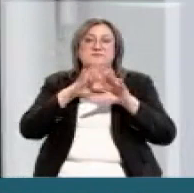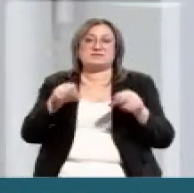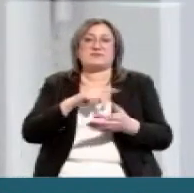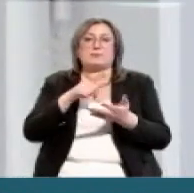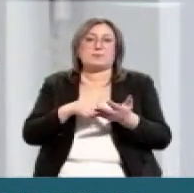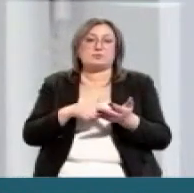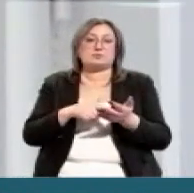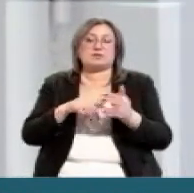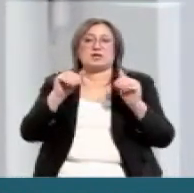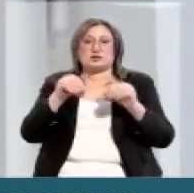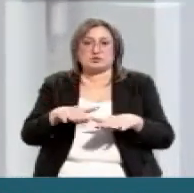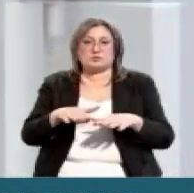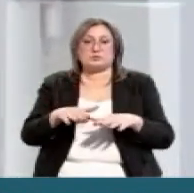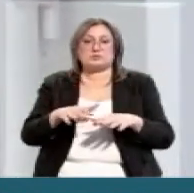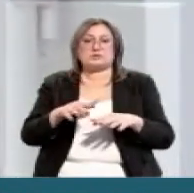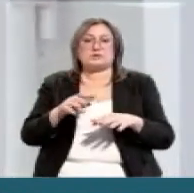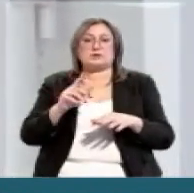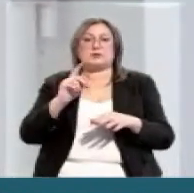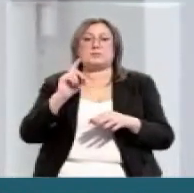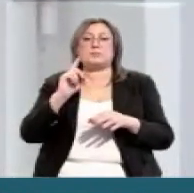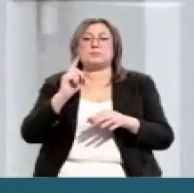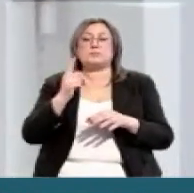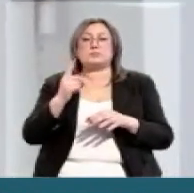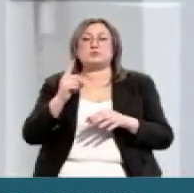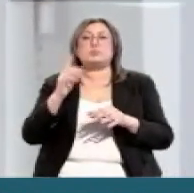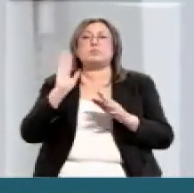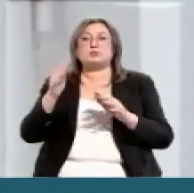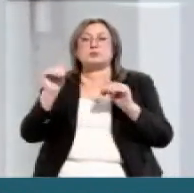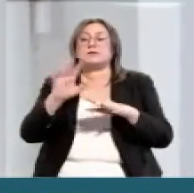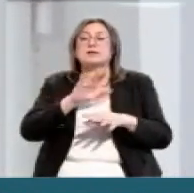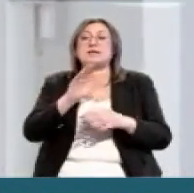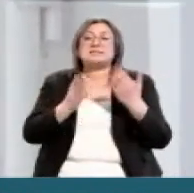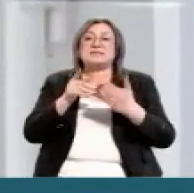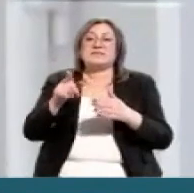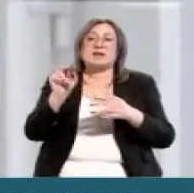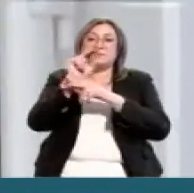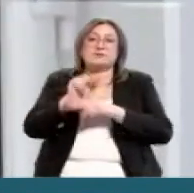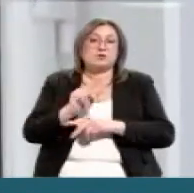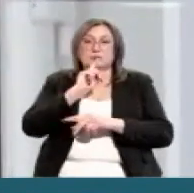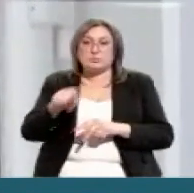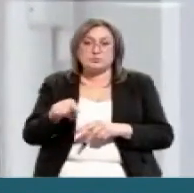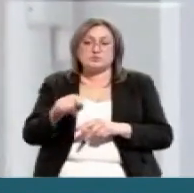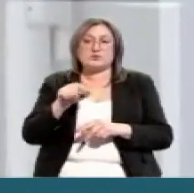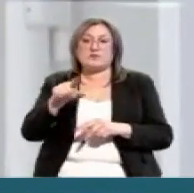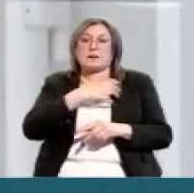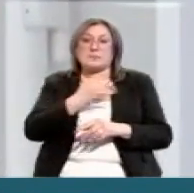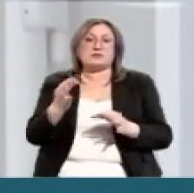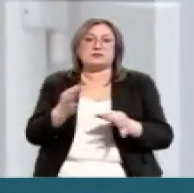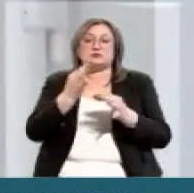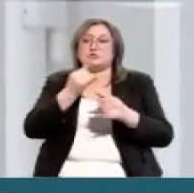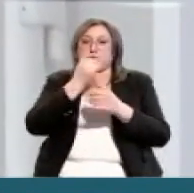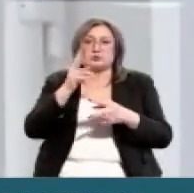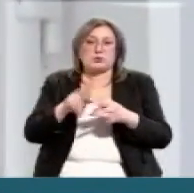вопросы решаются, будем почему решать. Будем сейчас? Мы идем на встречу. Потому что если не будет корректировки, вы же сами понимаете, вы опять не сможете